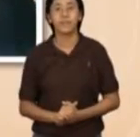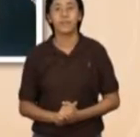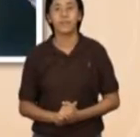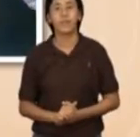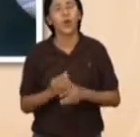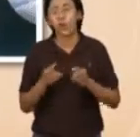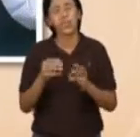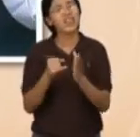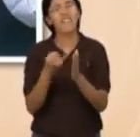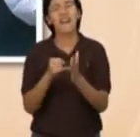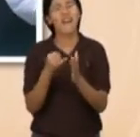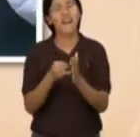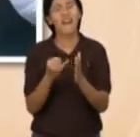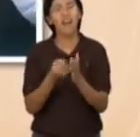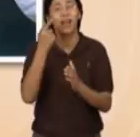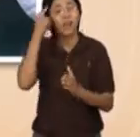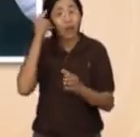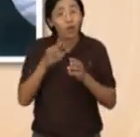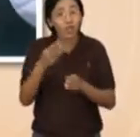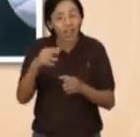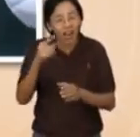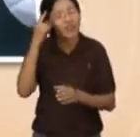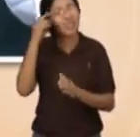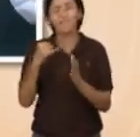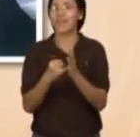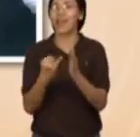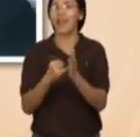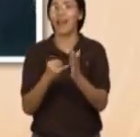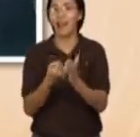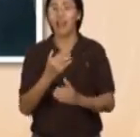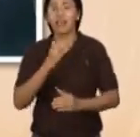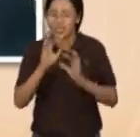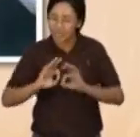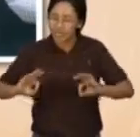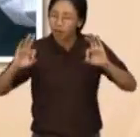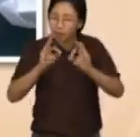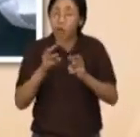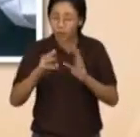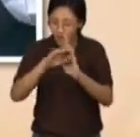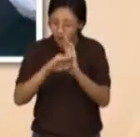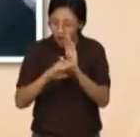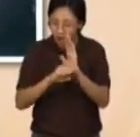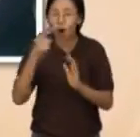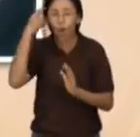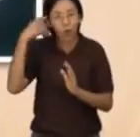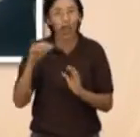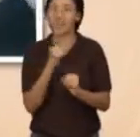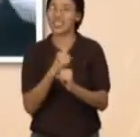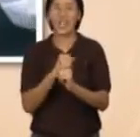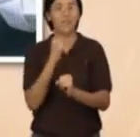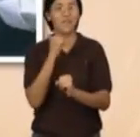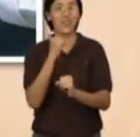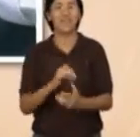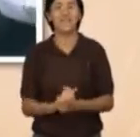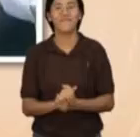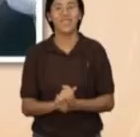ง่ายๆครับ ง่าย นะครับถ้ารู้วิธีอะไรก็แล้วแต่ถ้าเราเข้าใจวิธีการทำมันก็ไม่ยากนะ ใช่แล้วต้อง